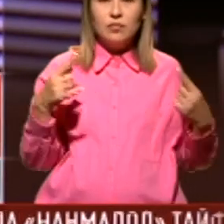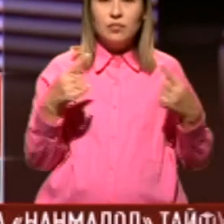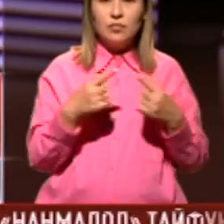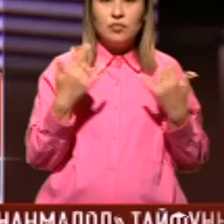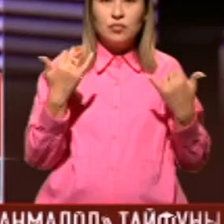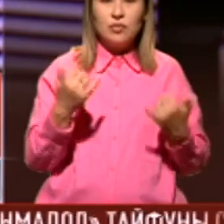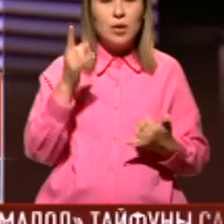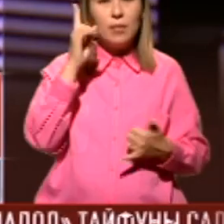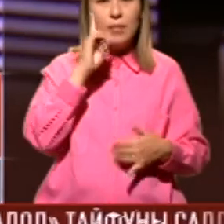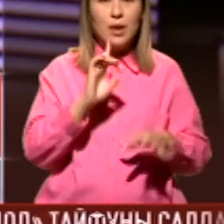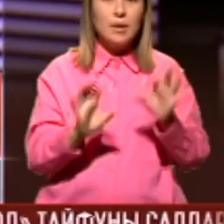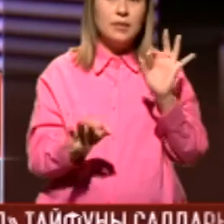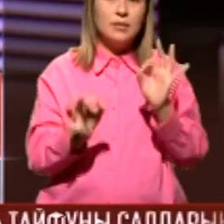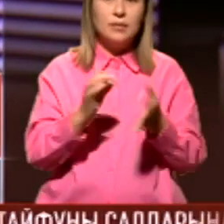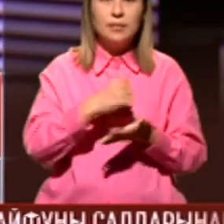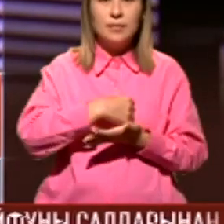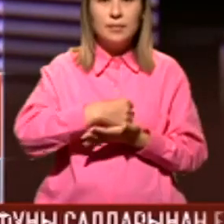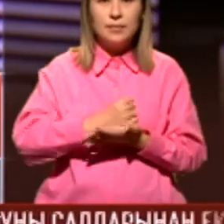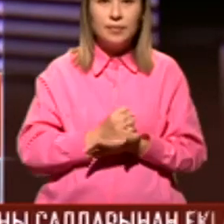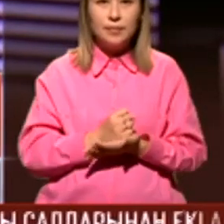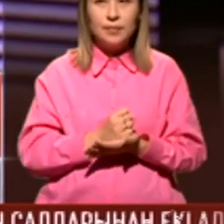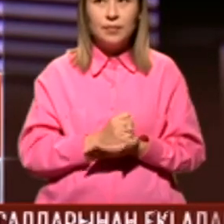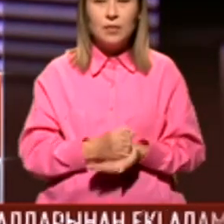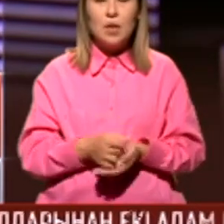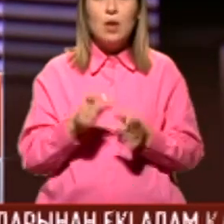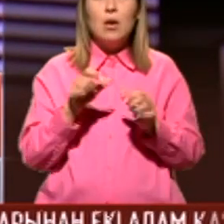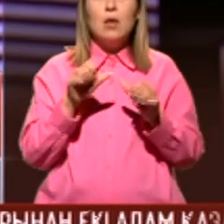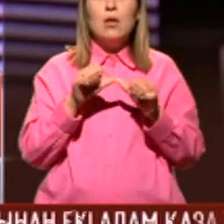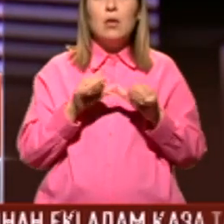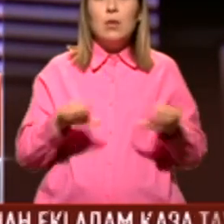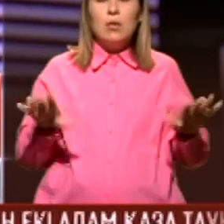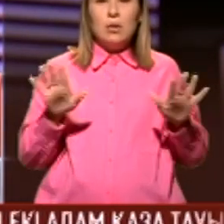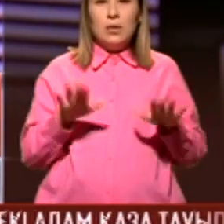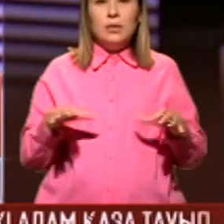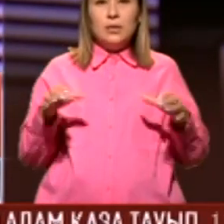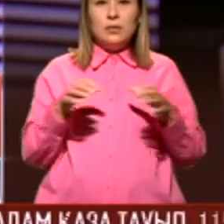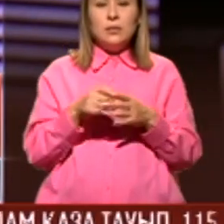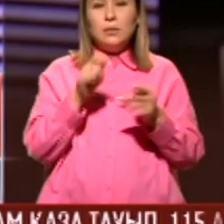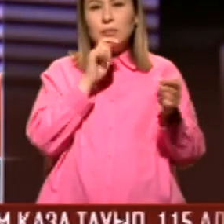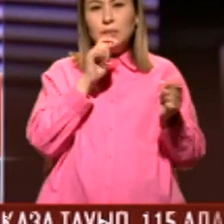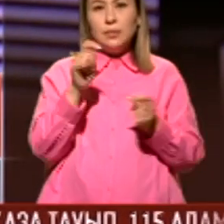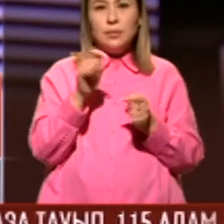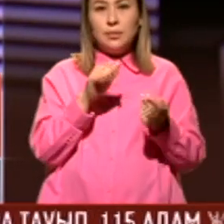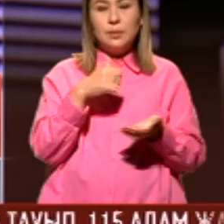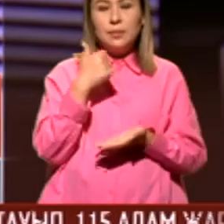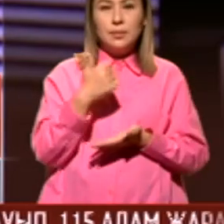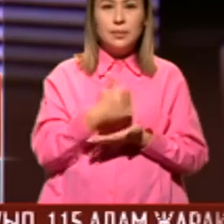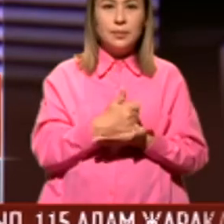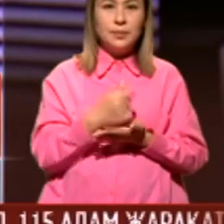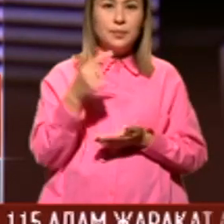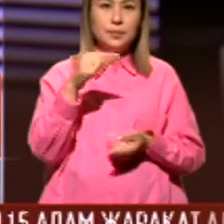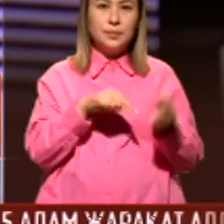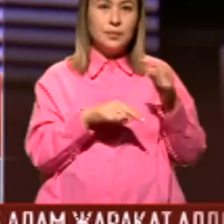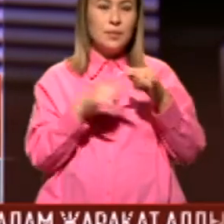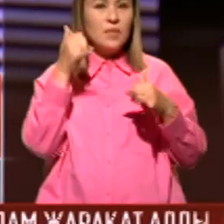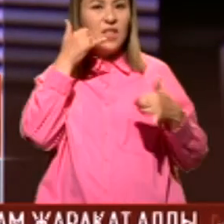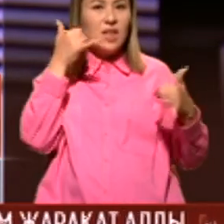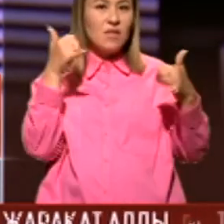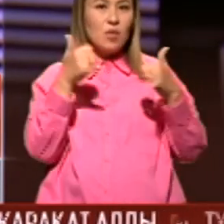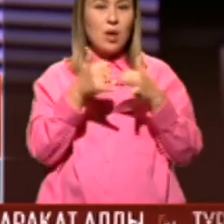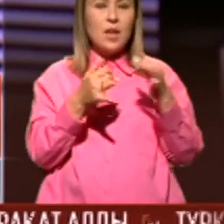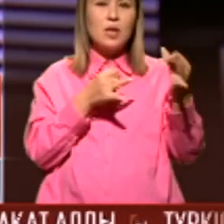жағдай тұрақталуда. Мына комитет, қауіпсіздік комитетінің басшылары бір бірімен телефон арқылы